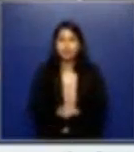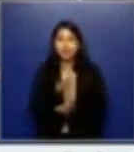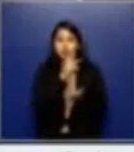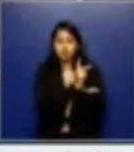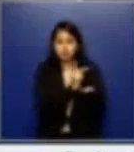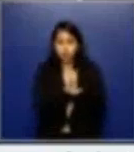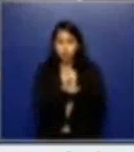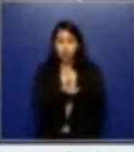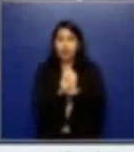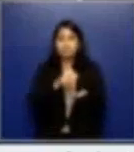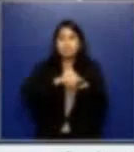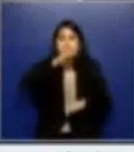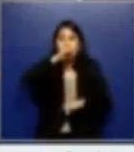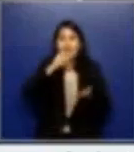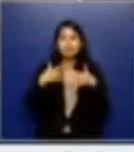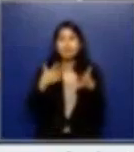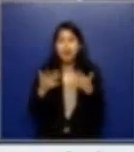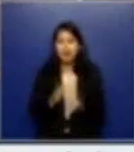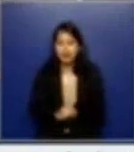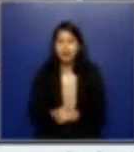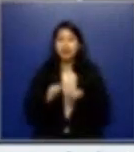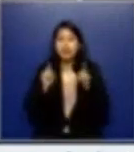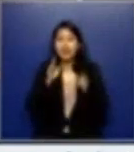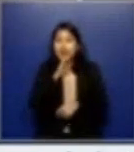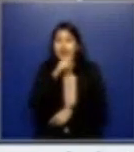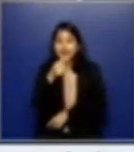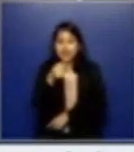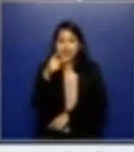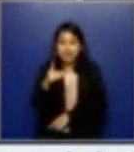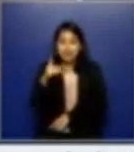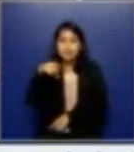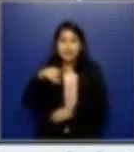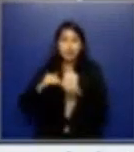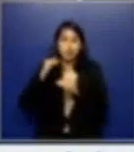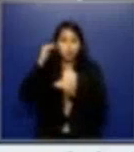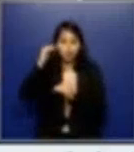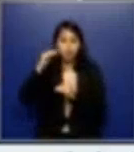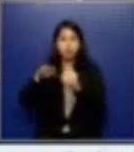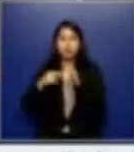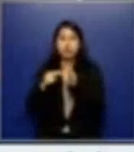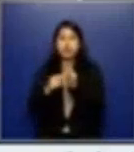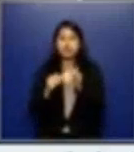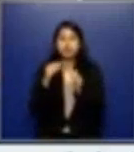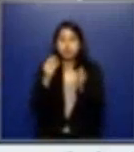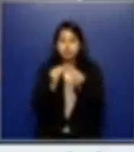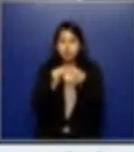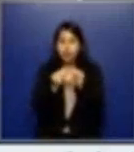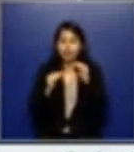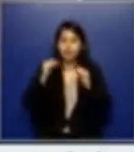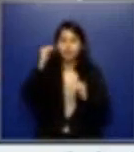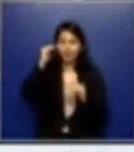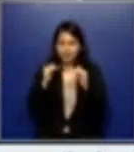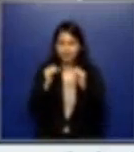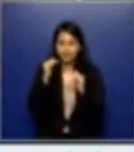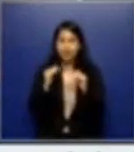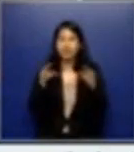ากไม่เป็นไรถ้า GDP มันโตเศรษฐกิจมันดีตัวเลขมันลดลงเองแต่วันนี้มันก็จะไล่เข้า